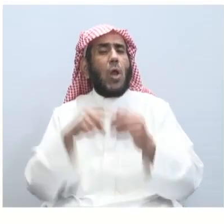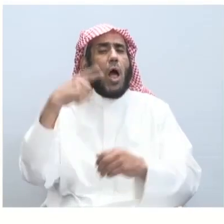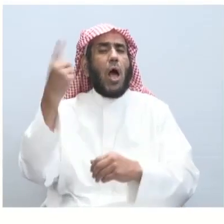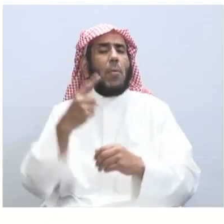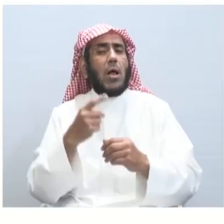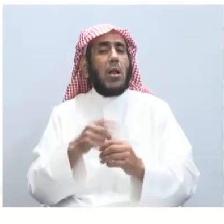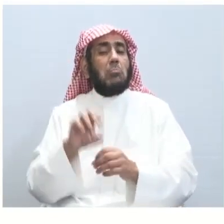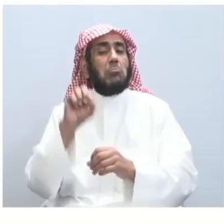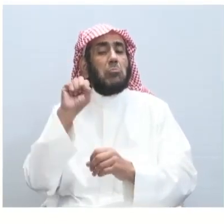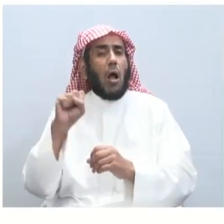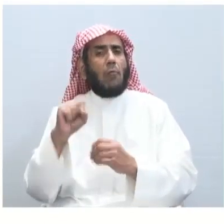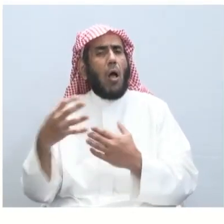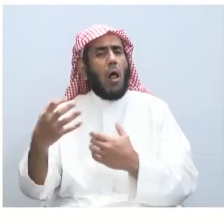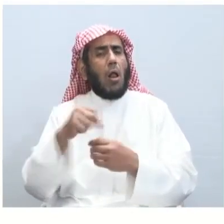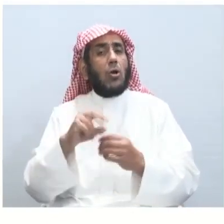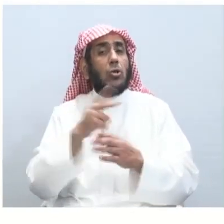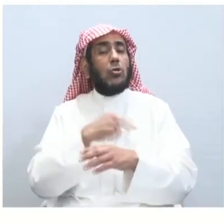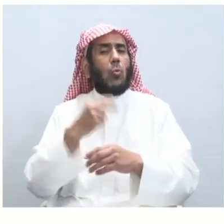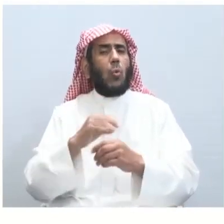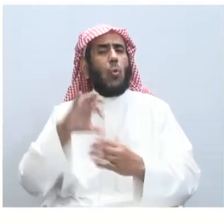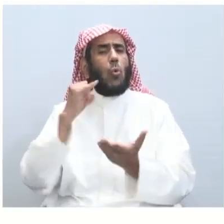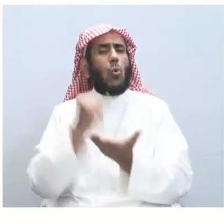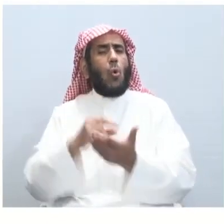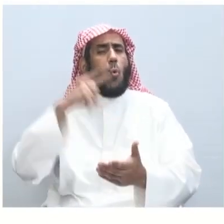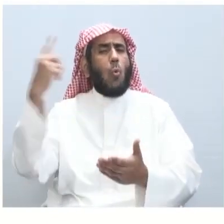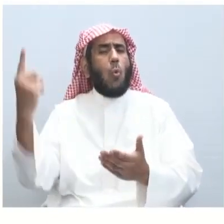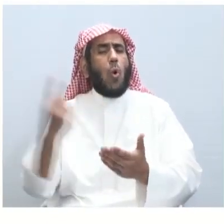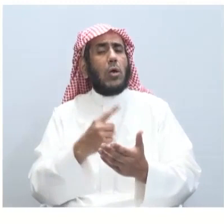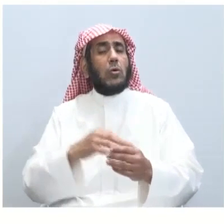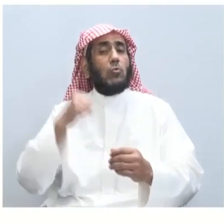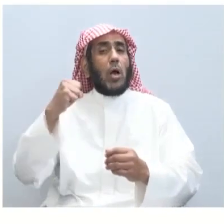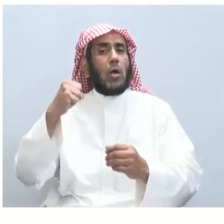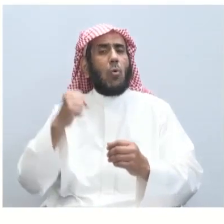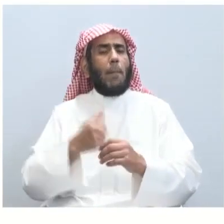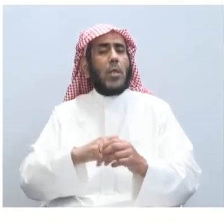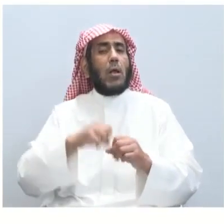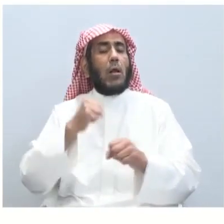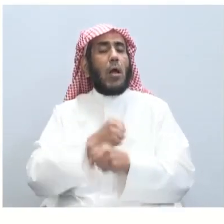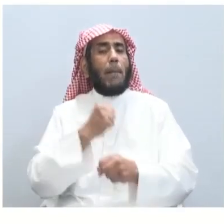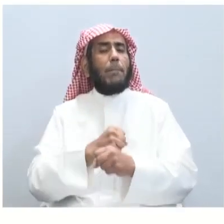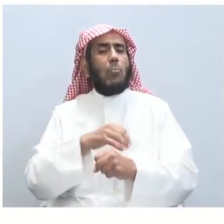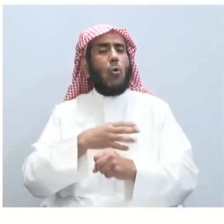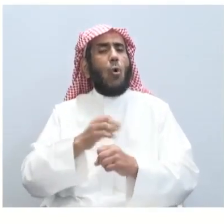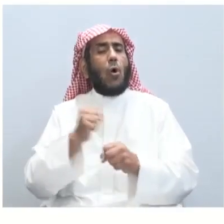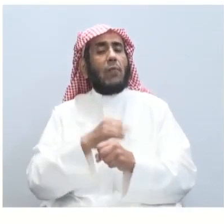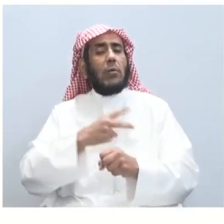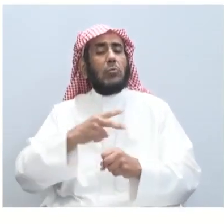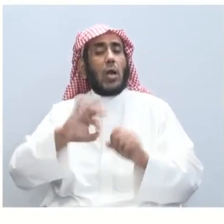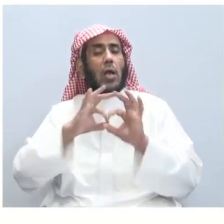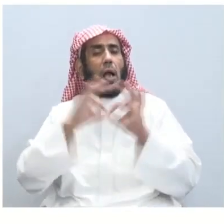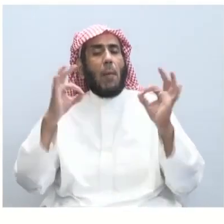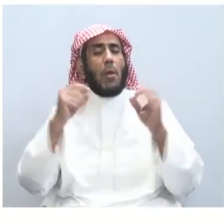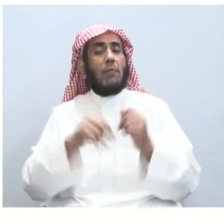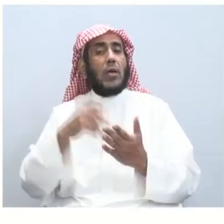تكفل للدوله سلطات واسعه تسمو بها على الاشخاص وتمكنها من القيام بوظائفها بشكل كامل